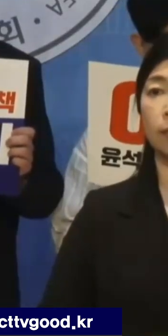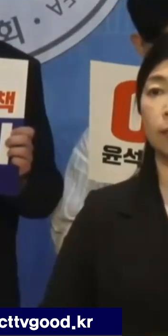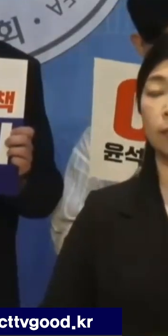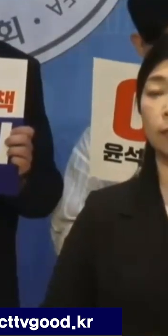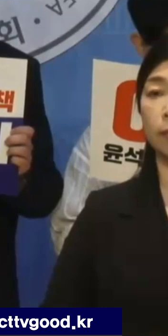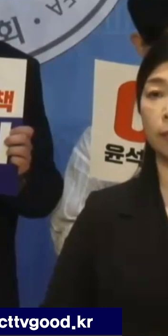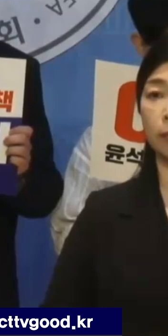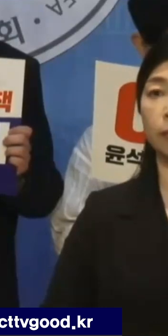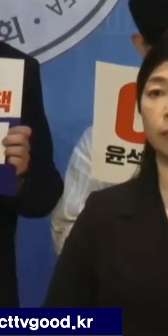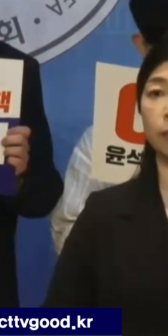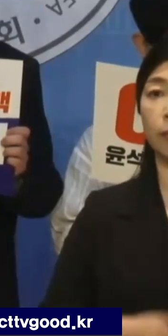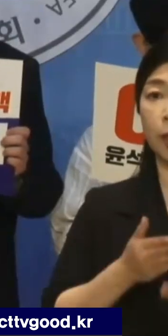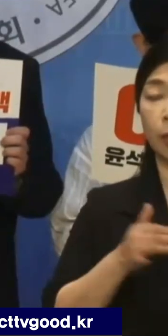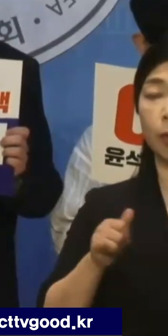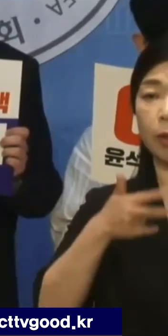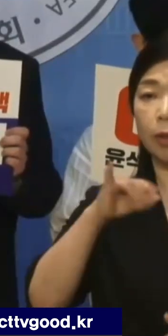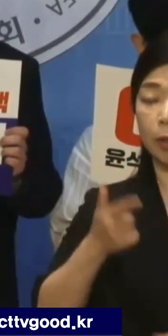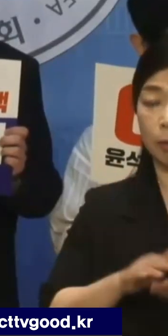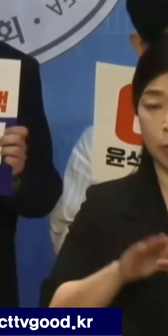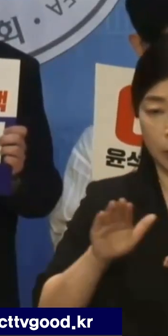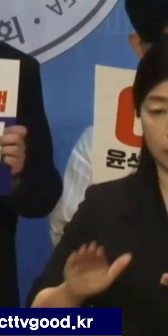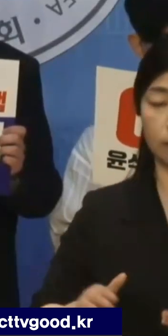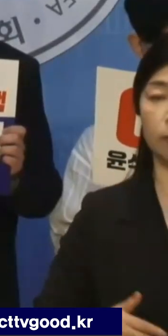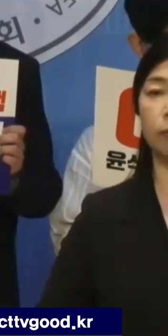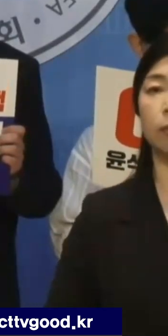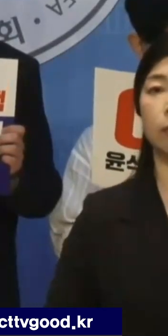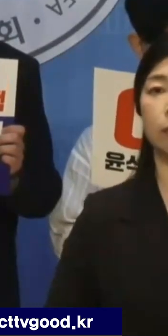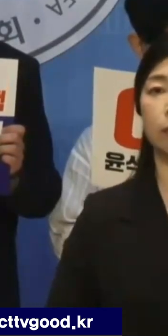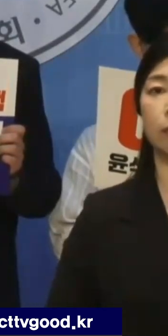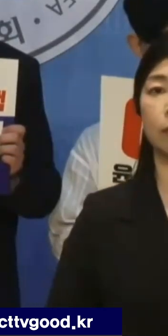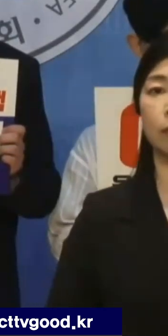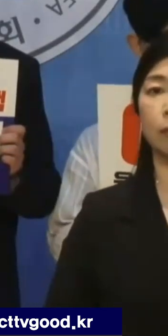네. 대변인 진우성입니다.